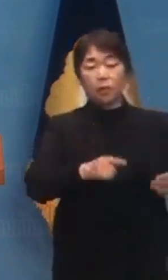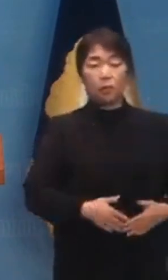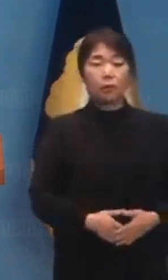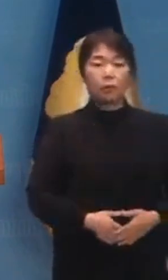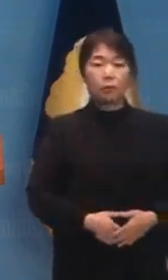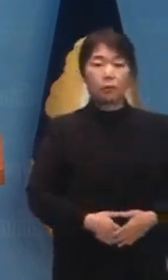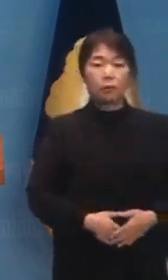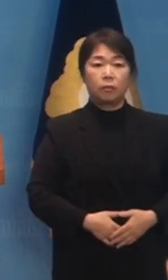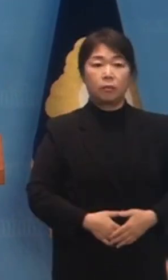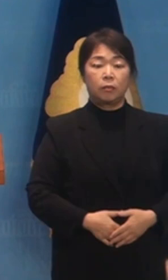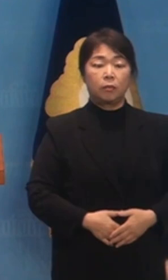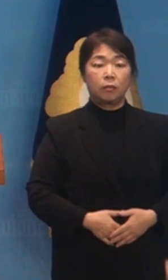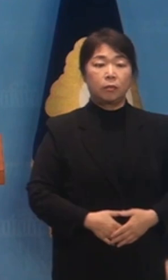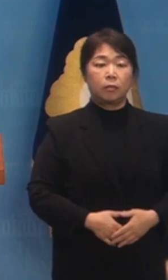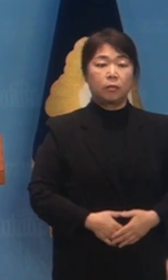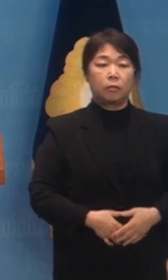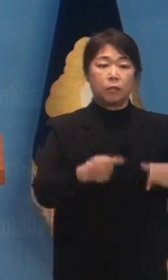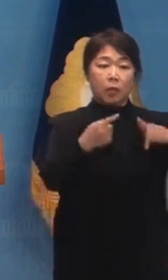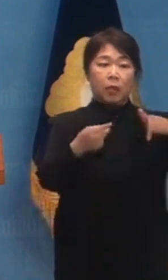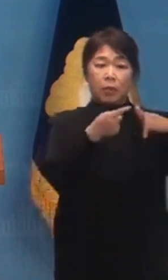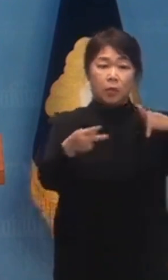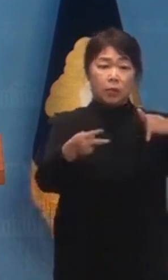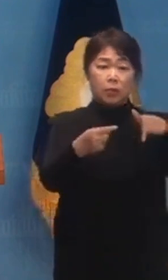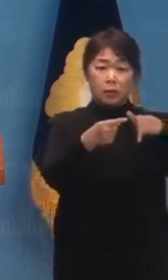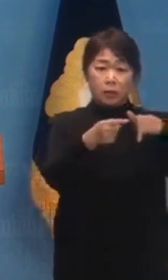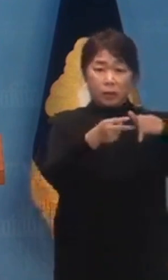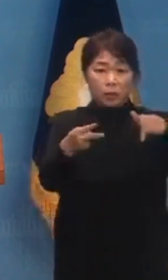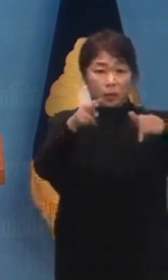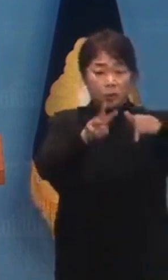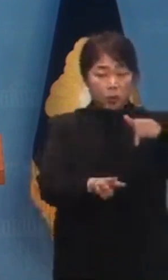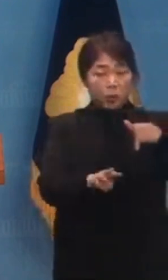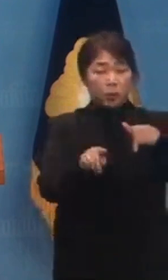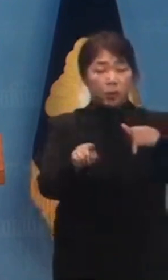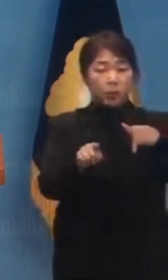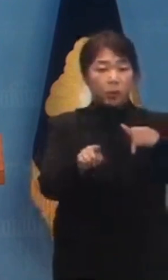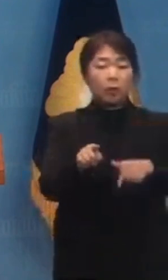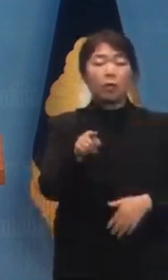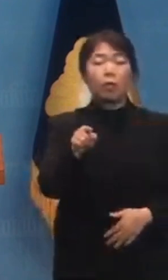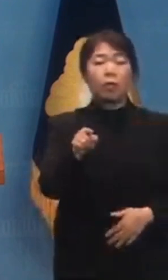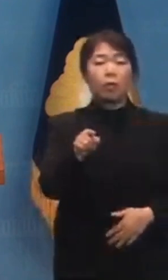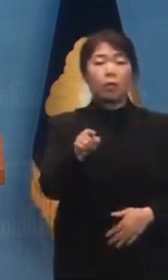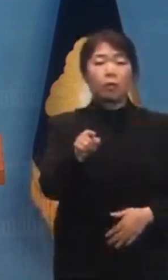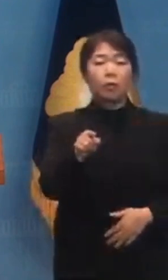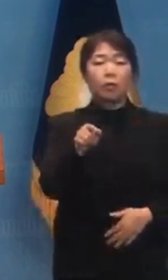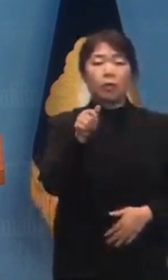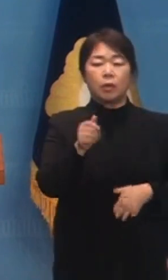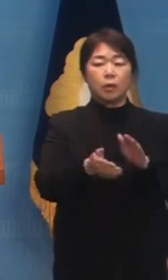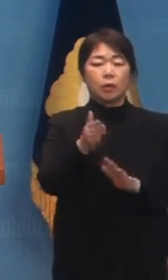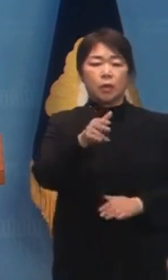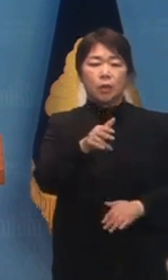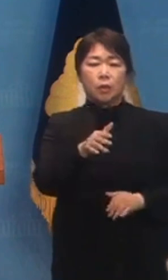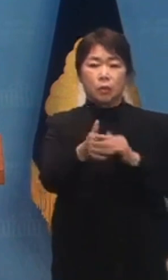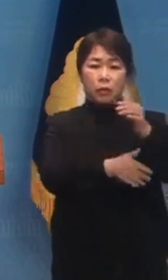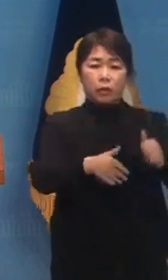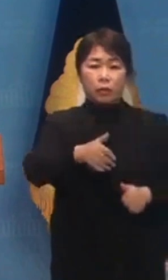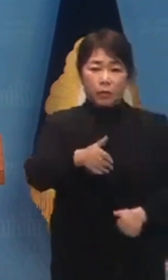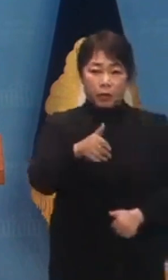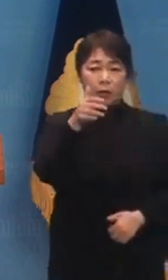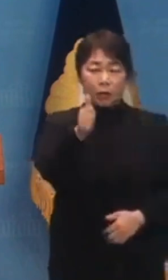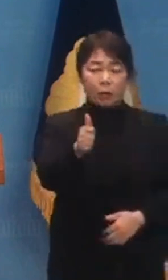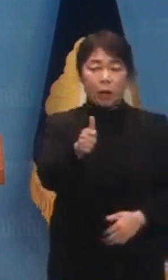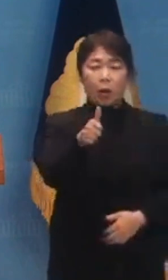허식 의장은 최근 미추 얼굴을 비하해 구설을 쌓고 과거 문재인 전 대통령과 경찰